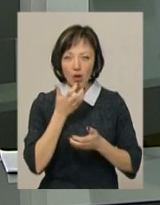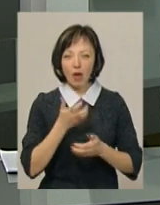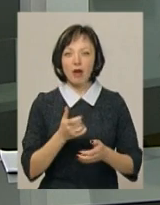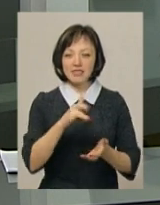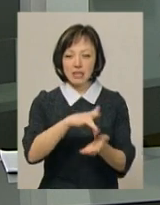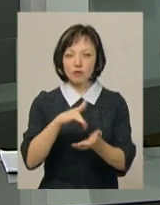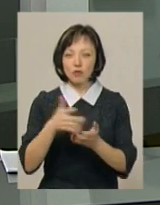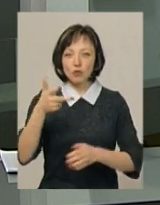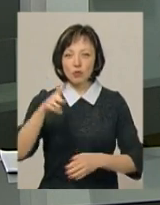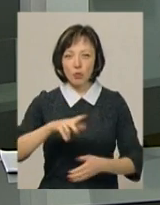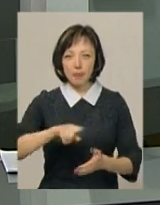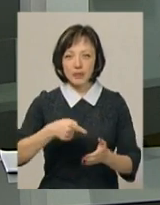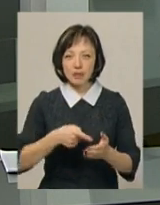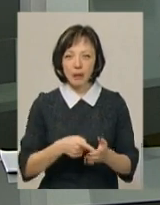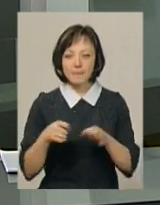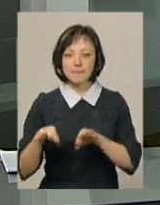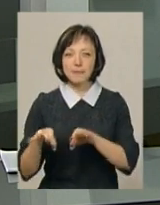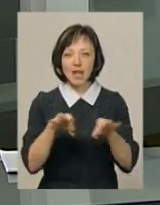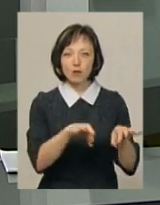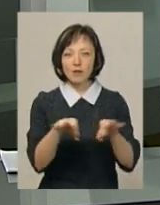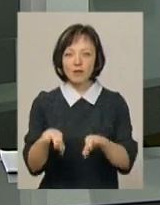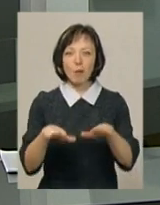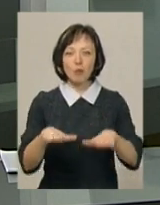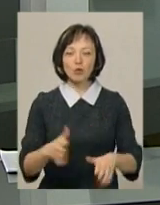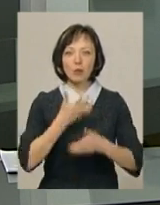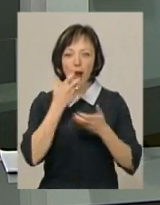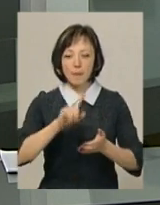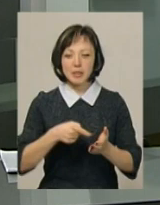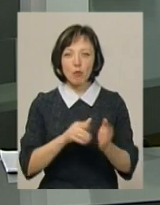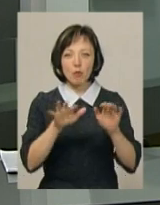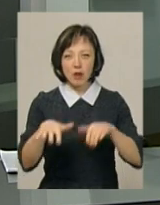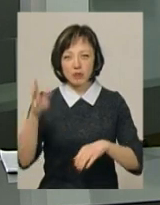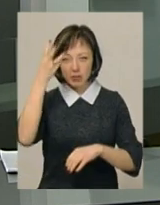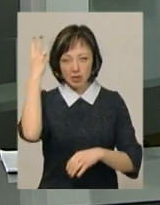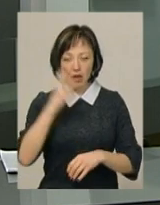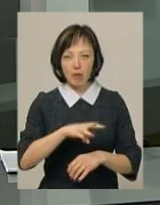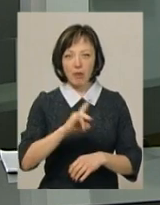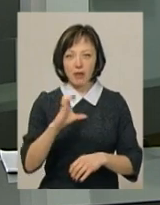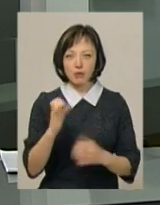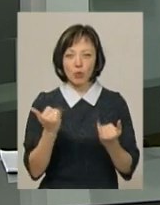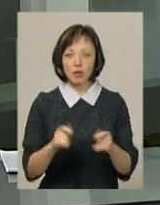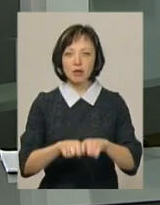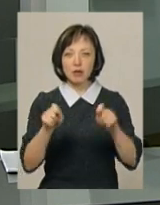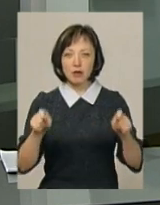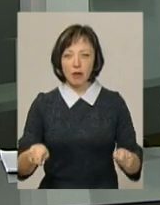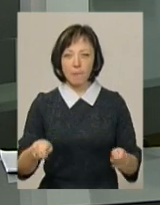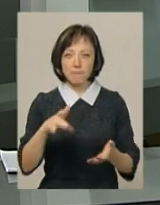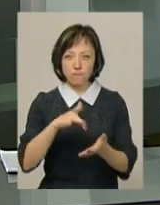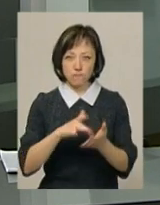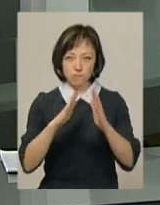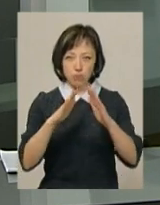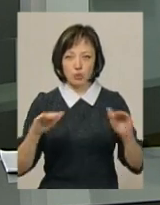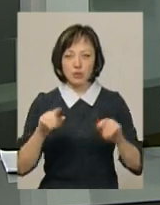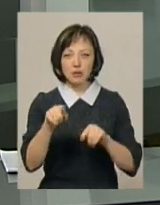стаціонарних, у трьох містах запрацювали пересувні пункти обігріву. А на міському пляжі у Хмельницькому надзвичайники сьогодні розгорнули мобільний пункт.